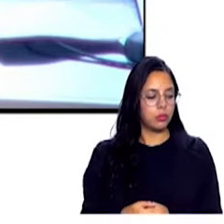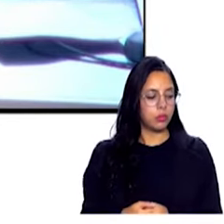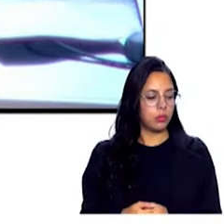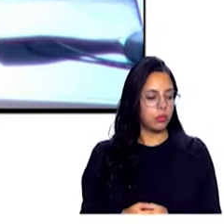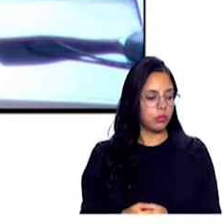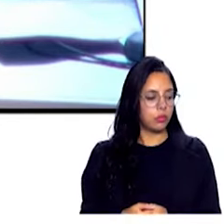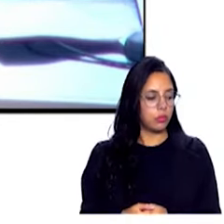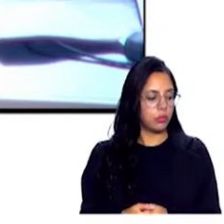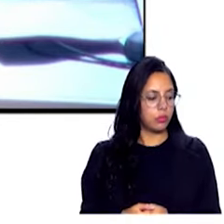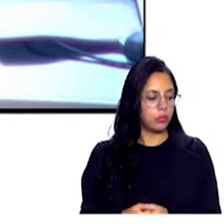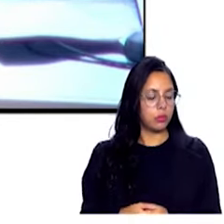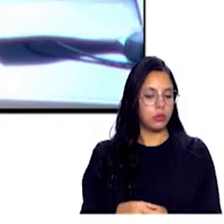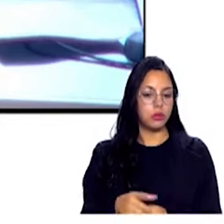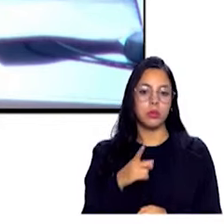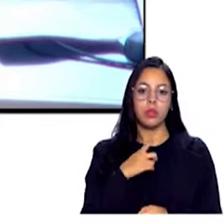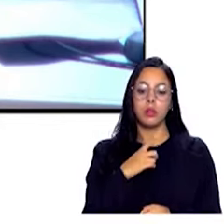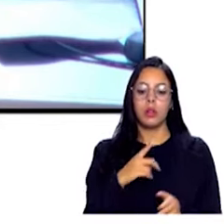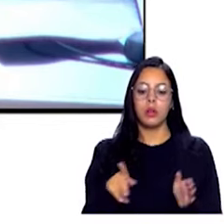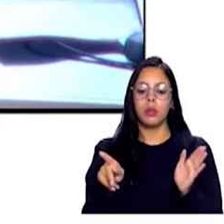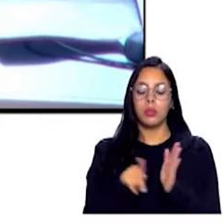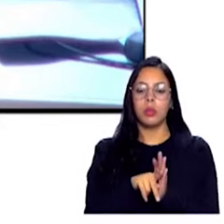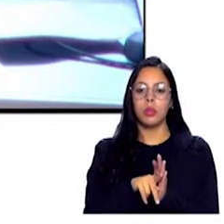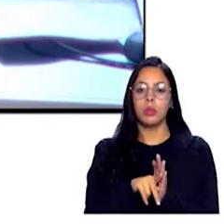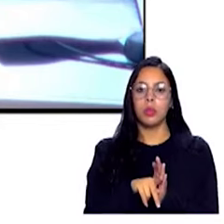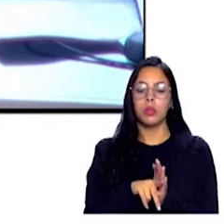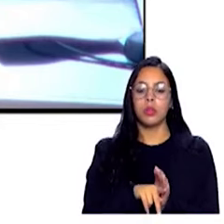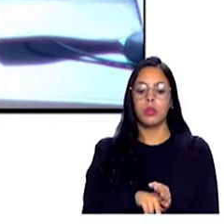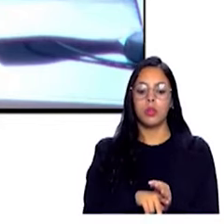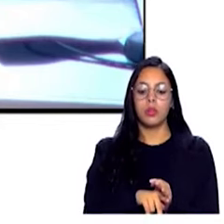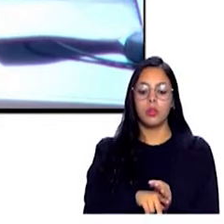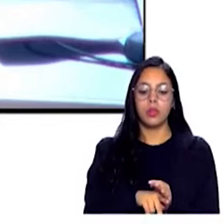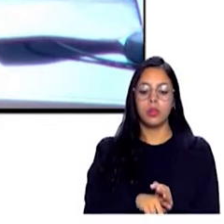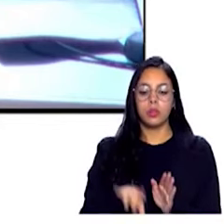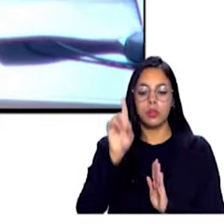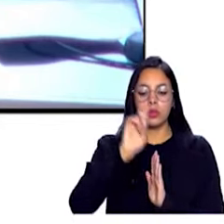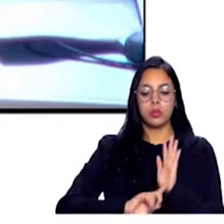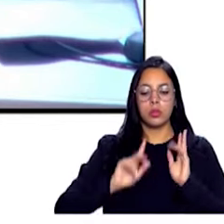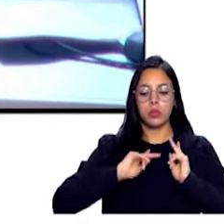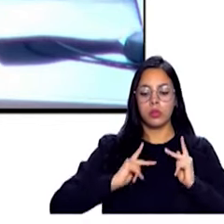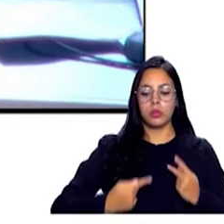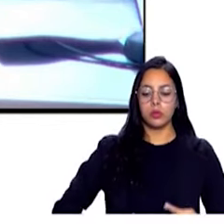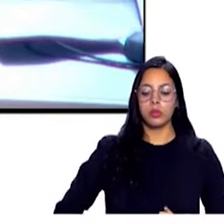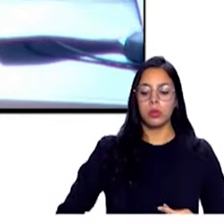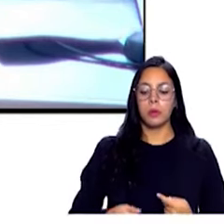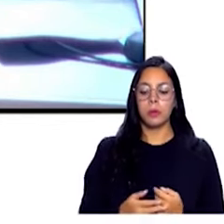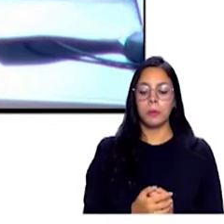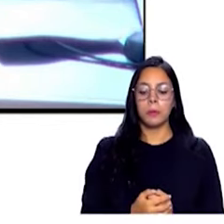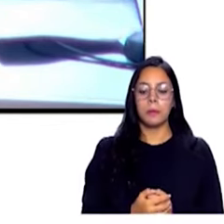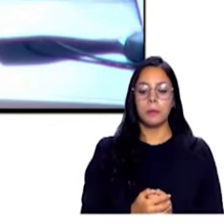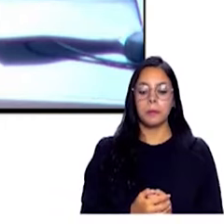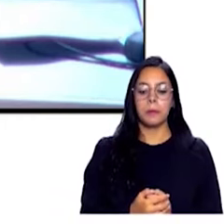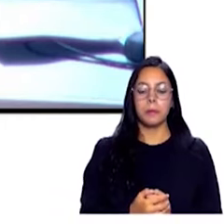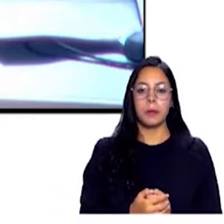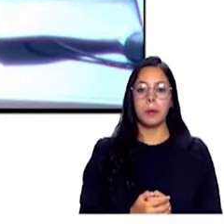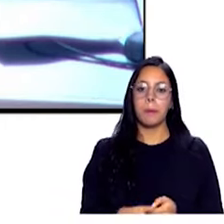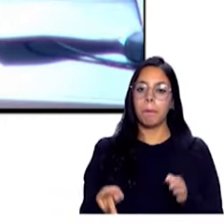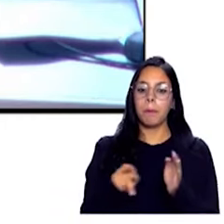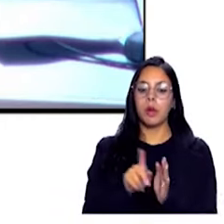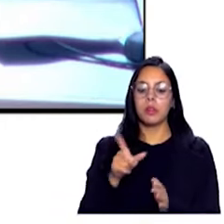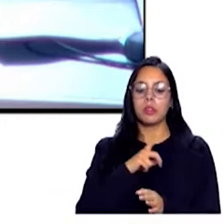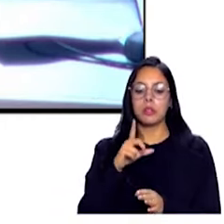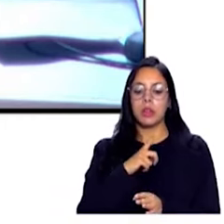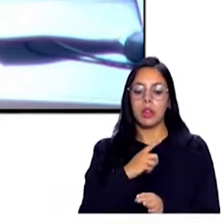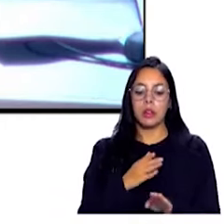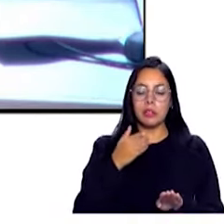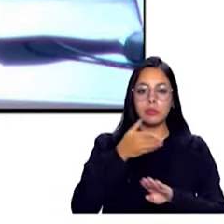frontale en terme de droit de l'homme de limiter l'ac à la cour de cassation l'idée est de ne pas